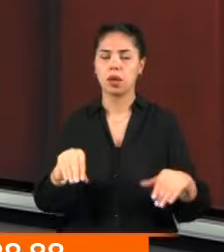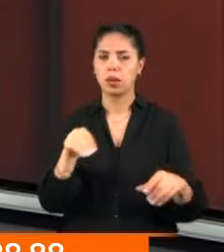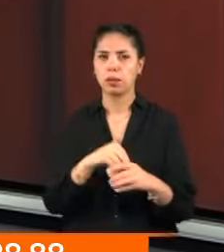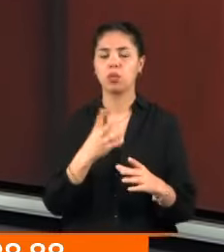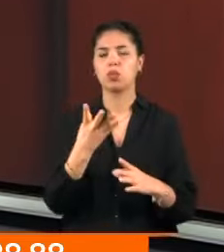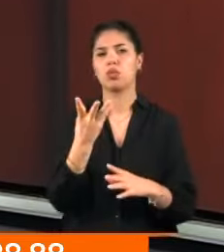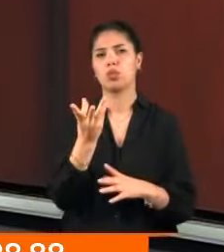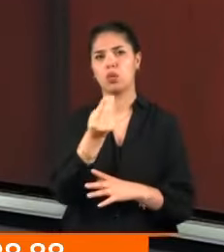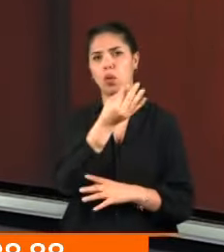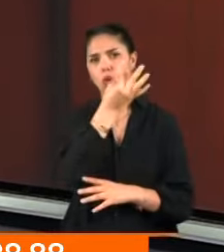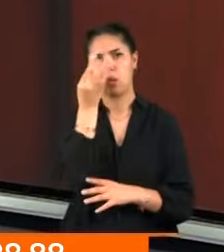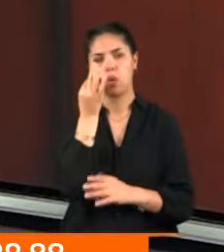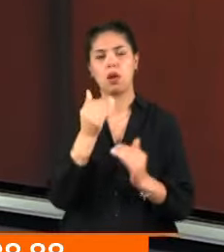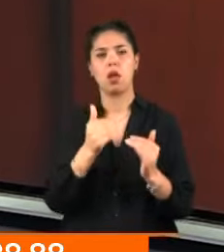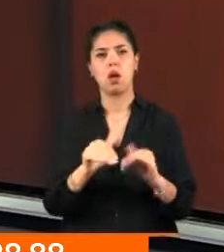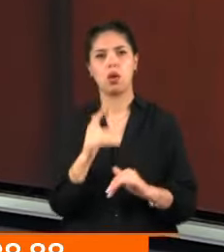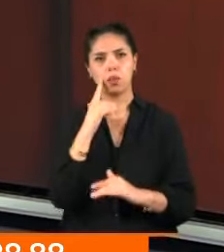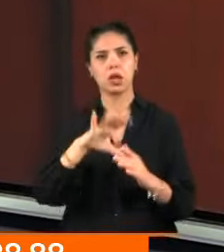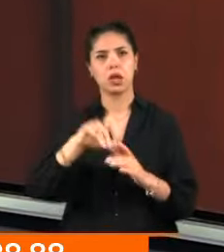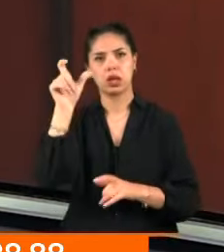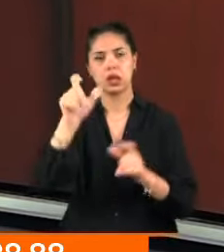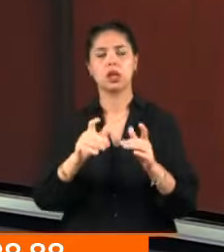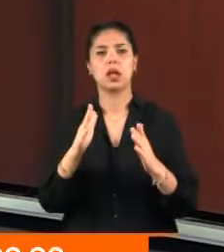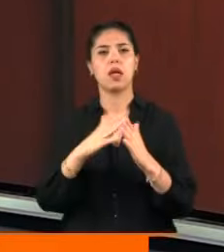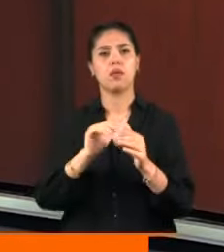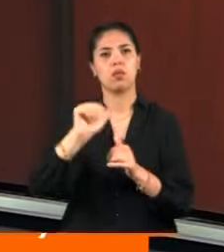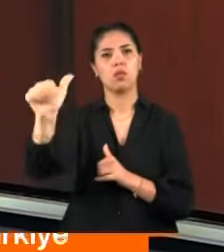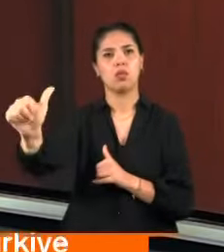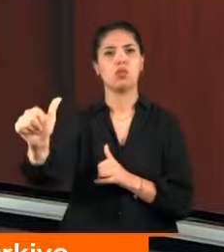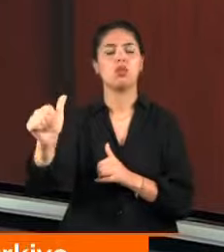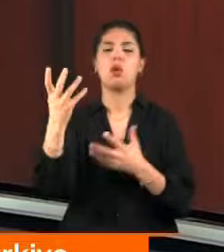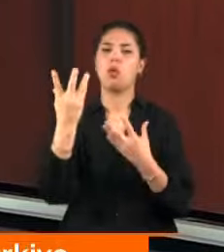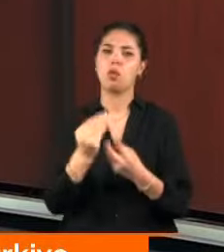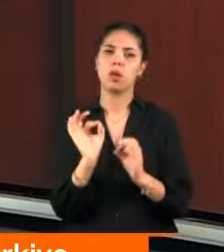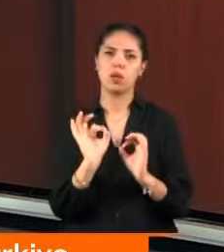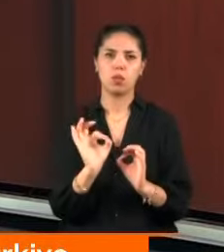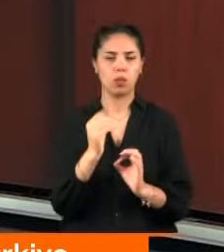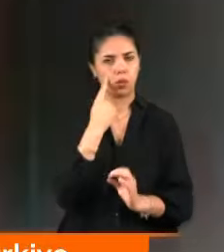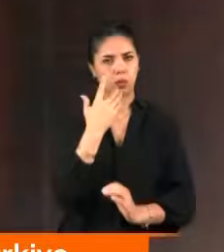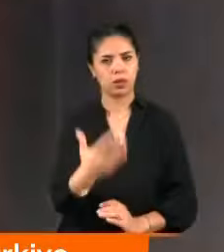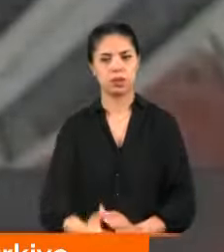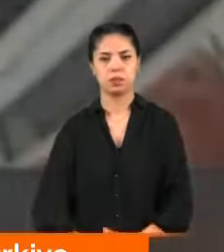için aslında çok basit tedbirlerle Hırsızları evlerden uzak tutmak mümkün